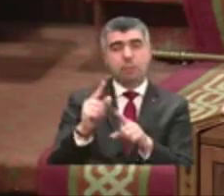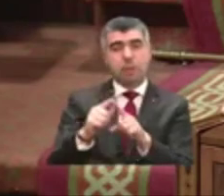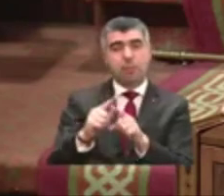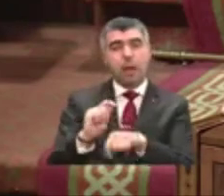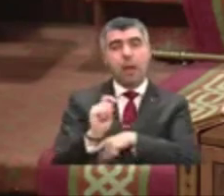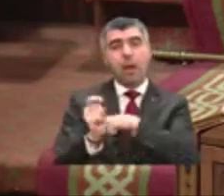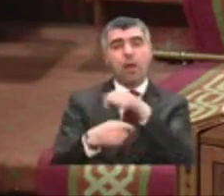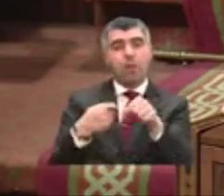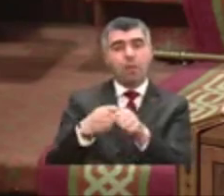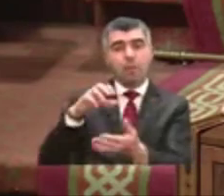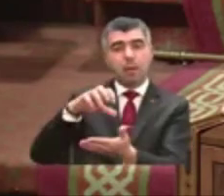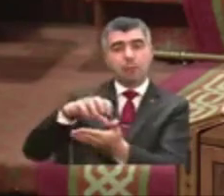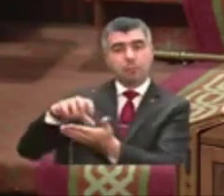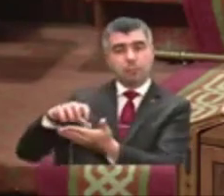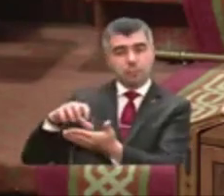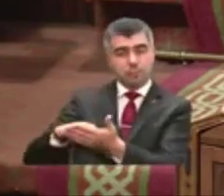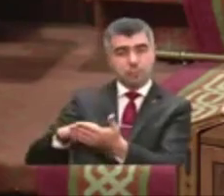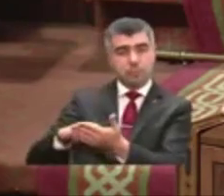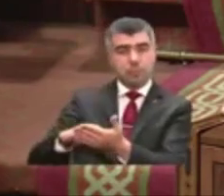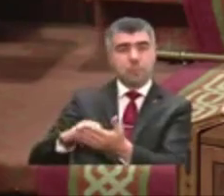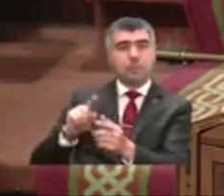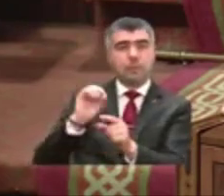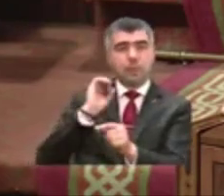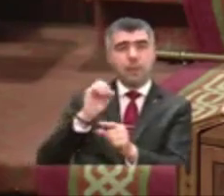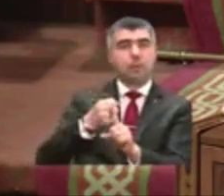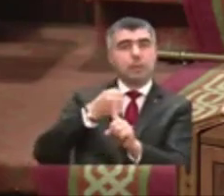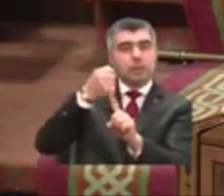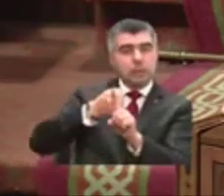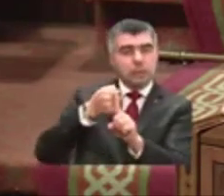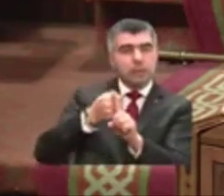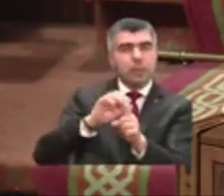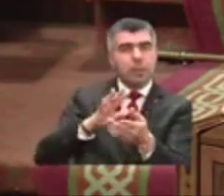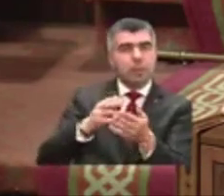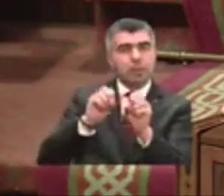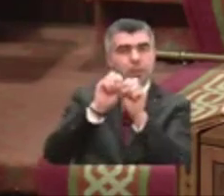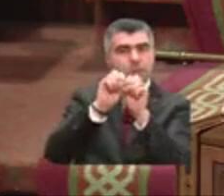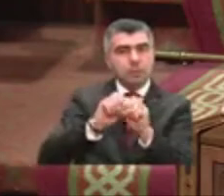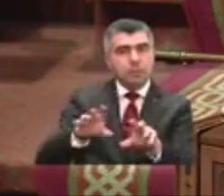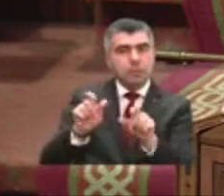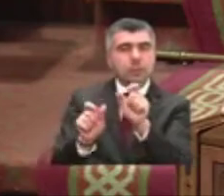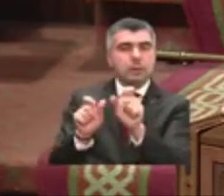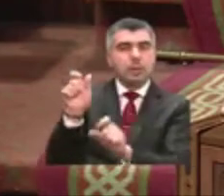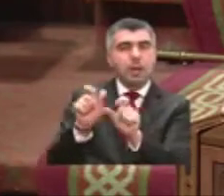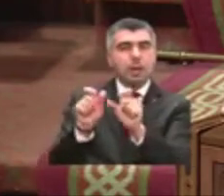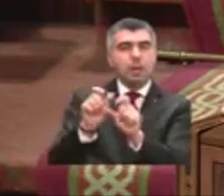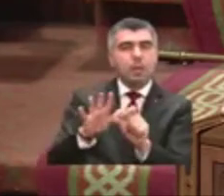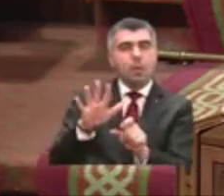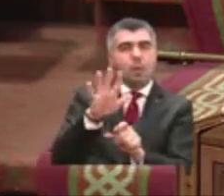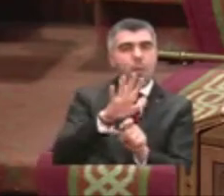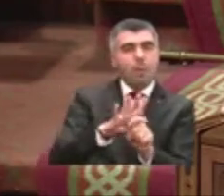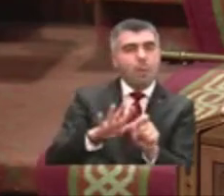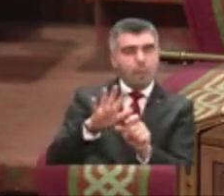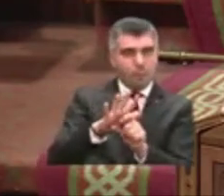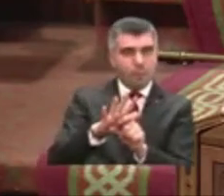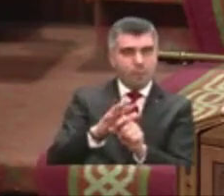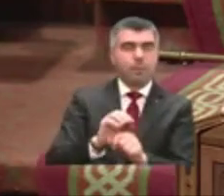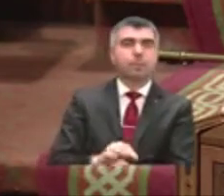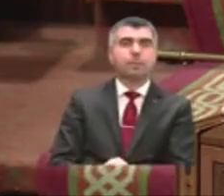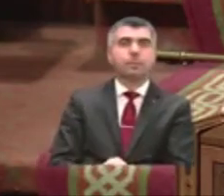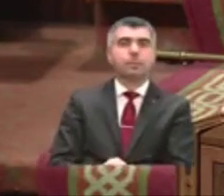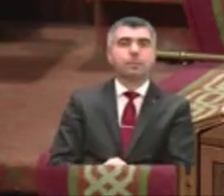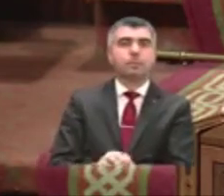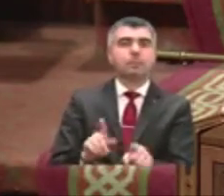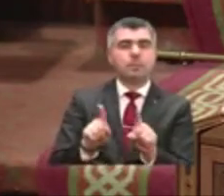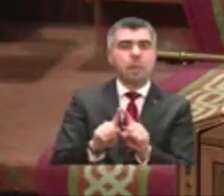دارت كذلك العديد من الإنجازات في مجال تزويد الماء الصالح للشرب بالنسبة للمواطنات والمواطنين، وبالنسبة كذلك ربط